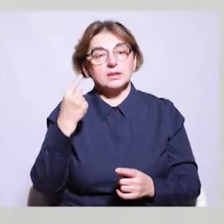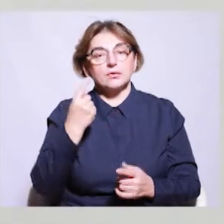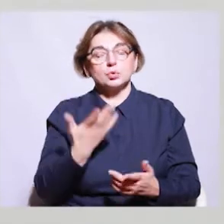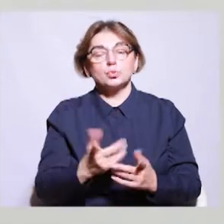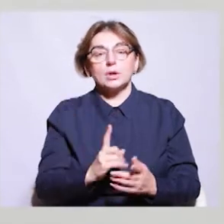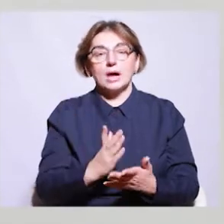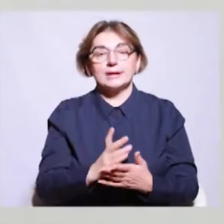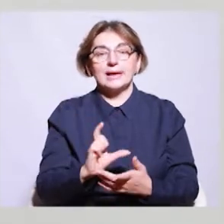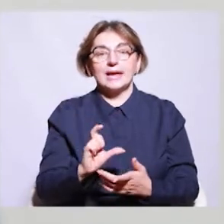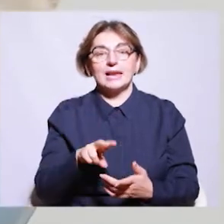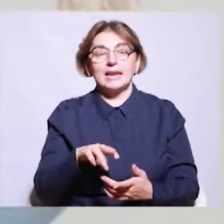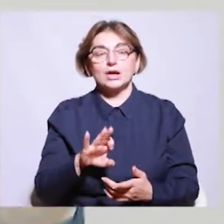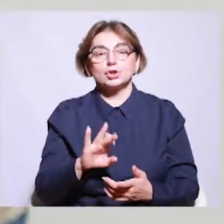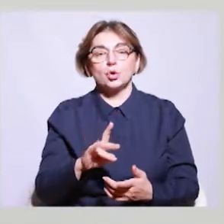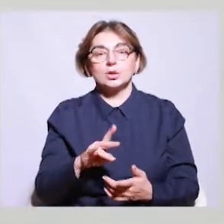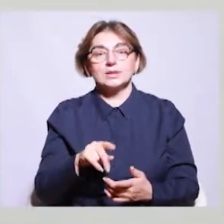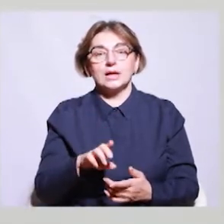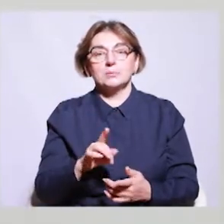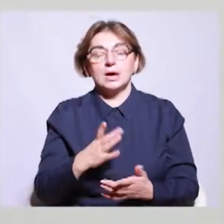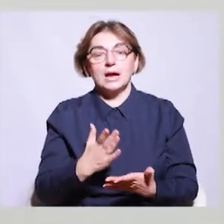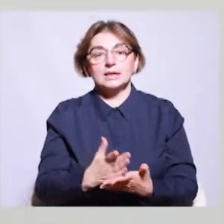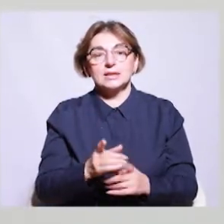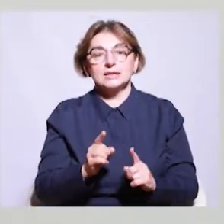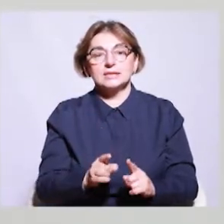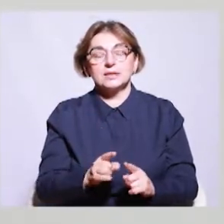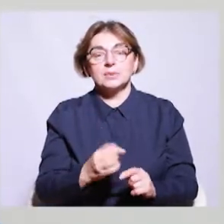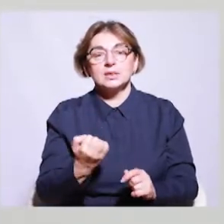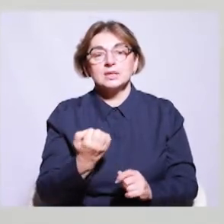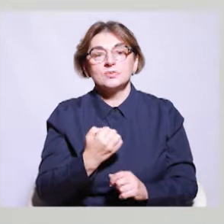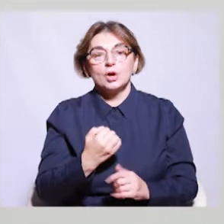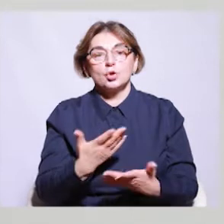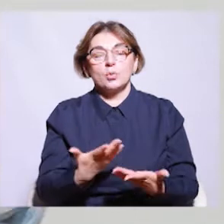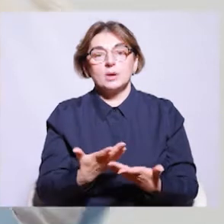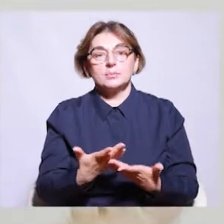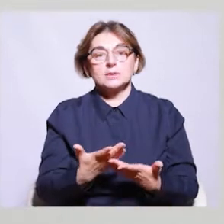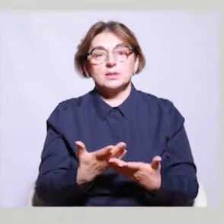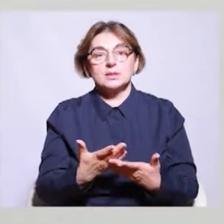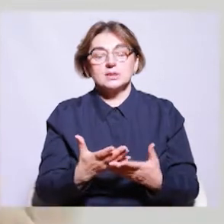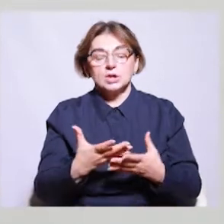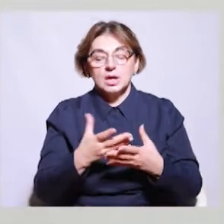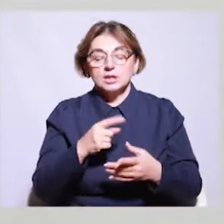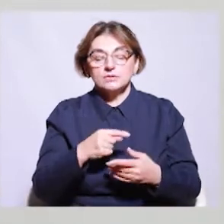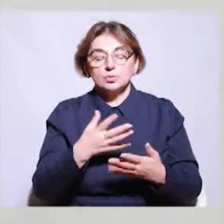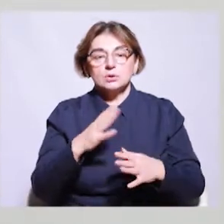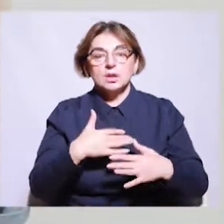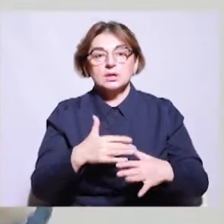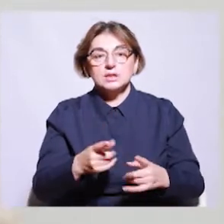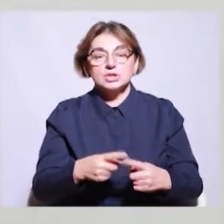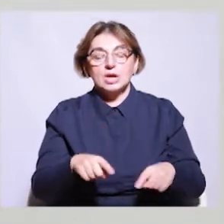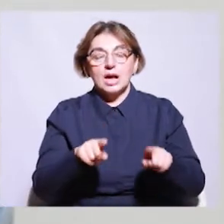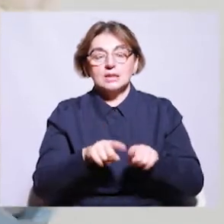რას წარმოადგენენ ელექტროლიტები. ელექტროლიტები არიან ისეთი ნივთიერებები, რომლებიც ხსნარში ან